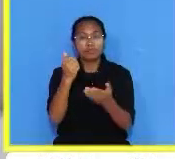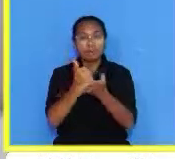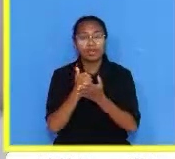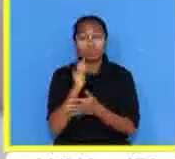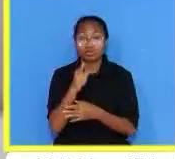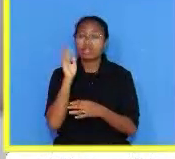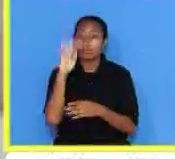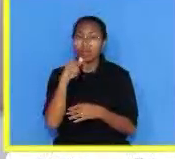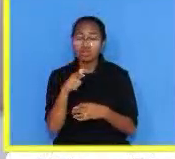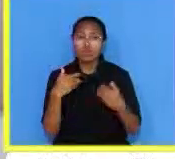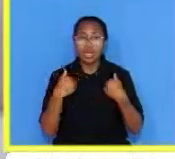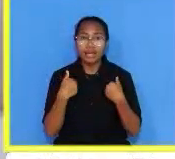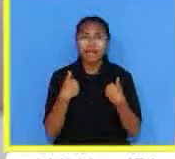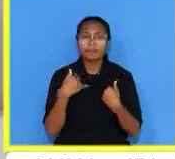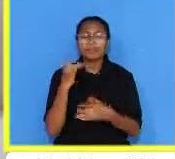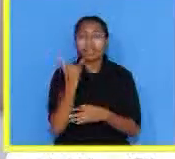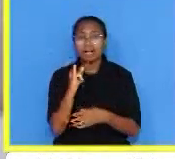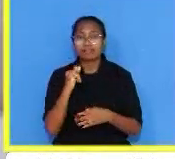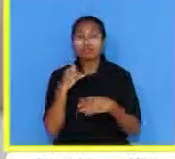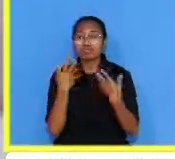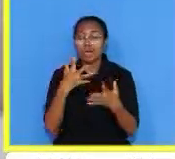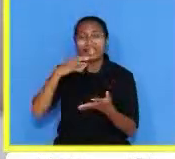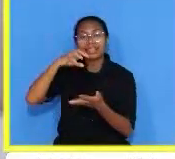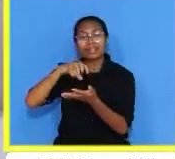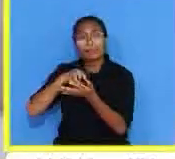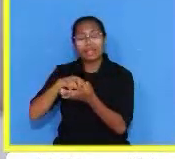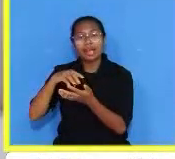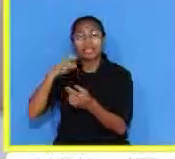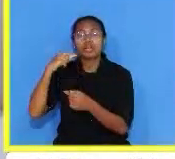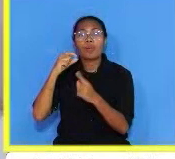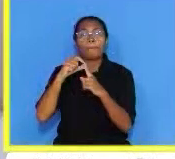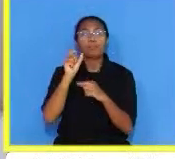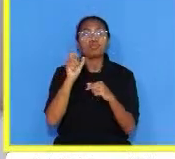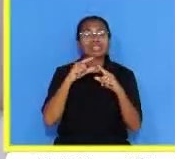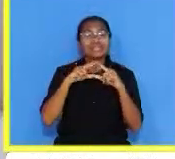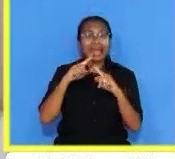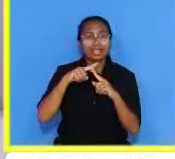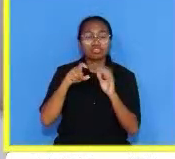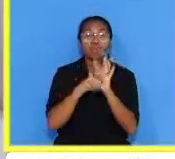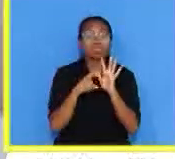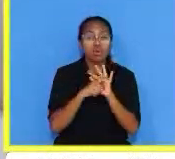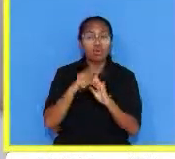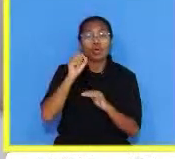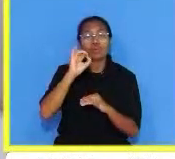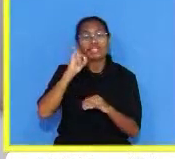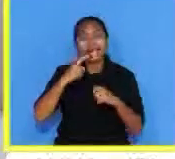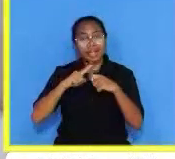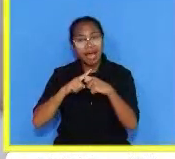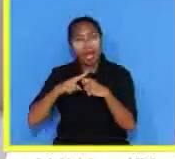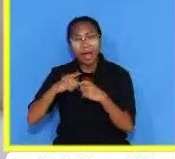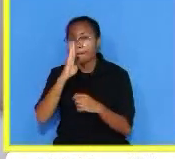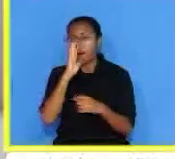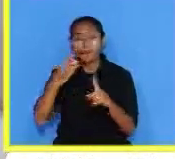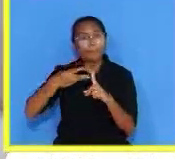ada sentra-sentra yang sudah ditetapkan dari pusat, misalnya sentra OJK, BI,